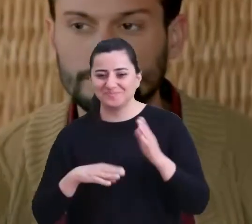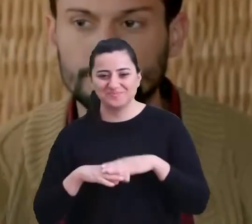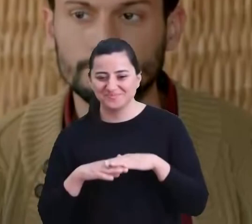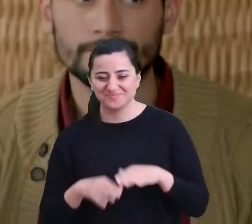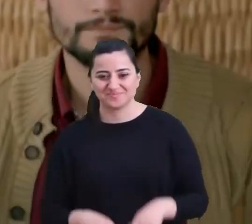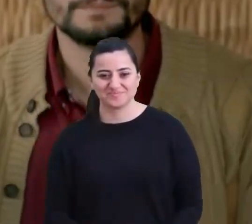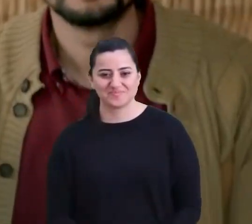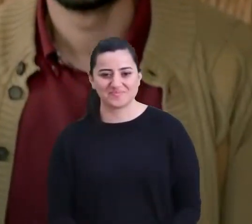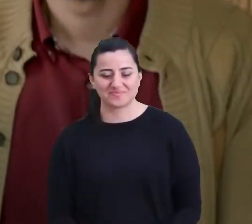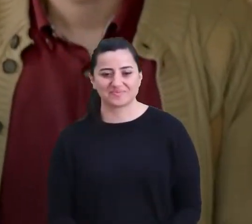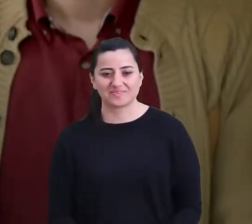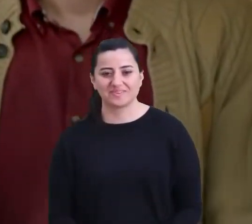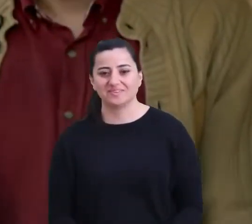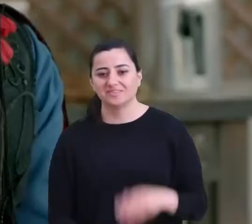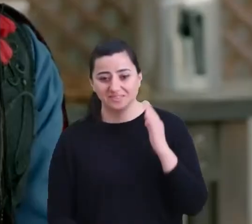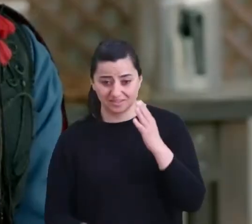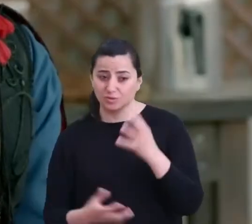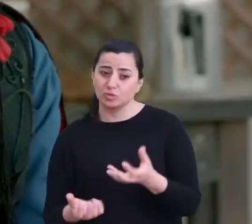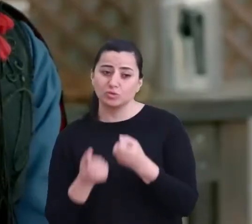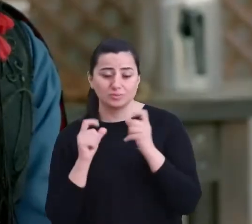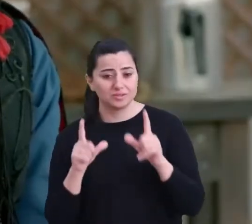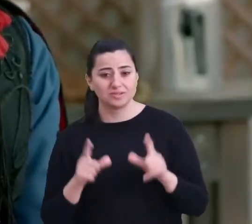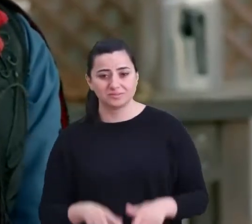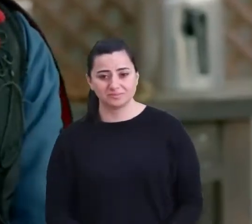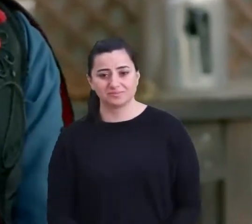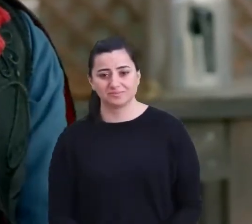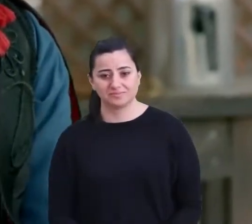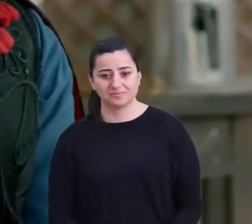gari. Gidip kurtaracağız.